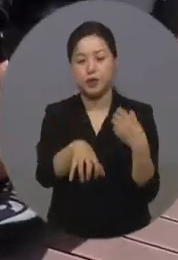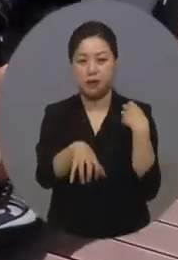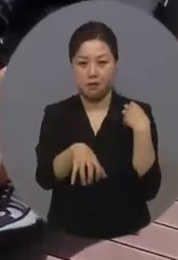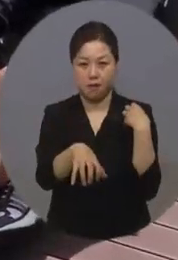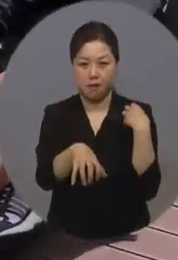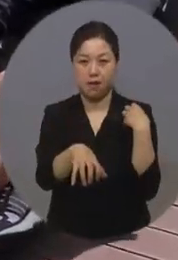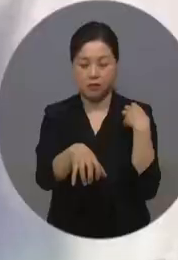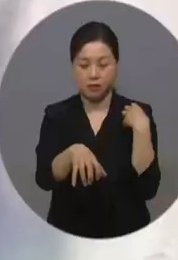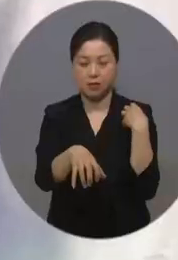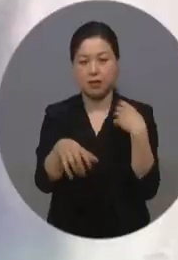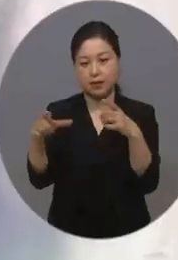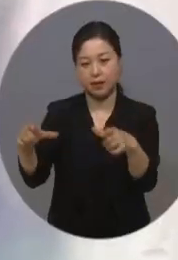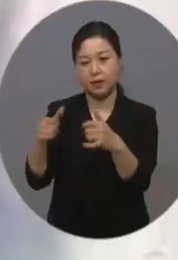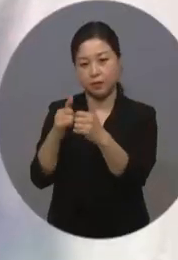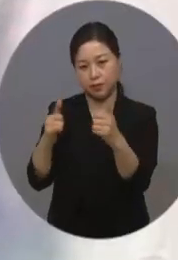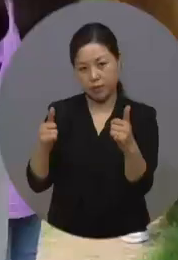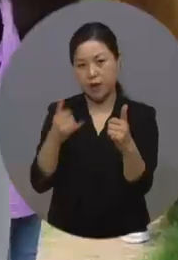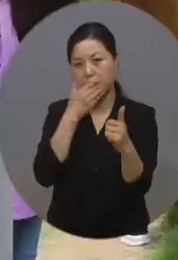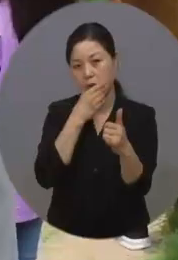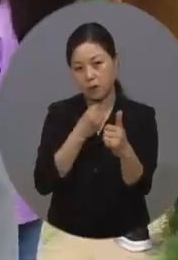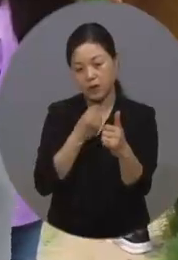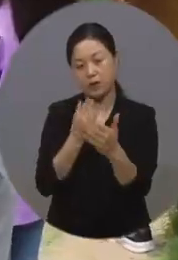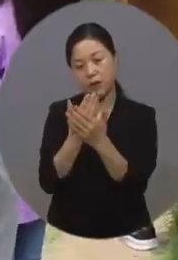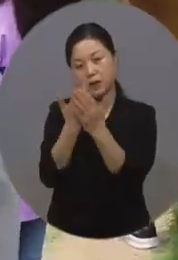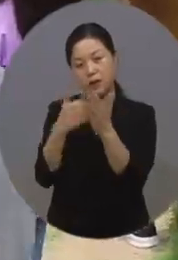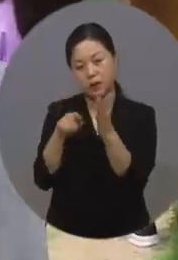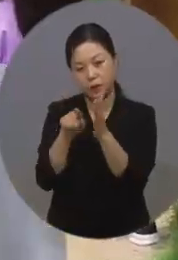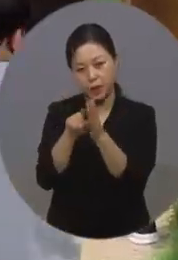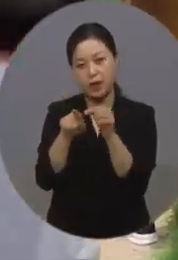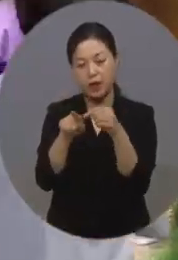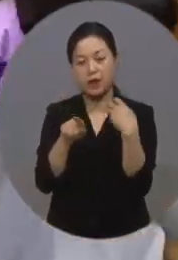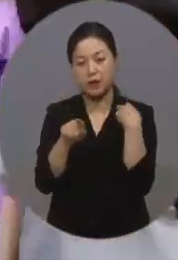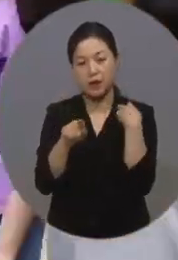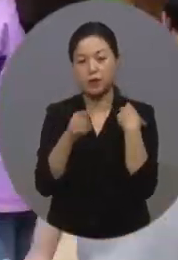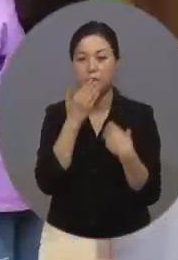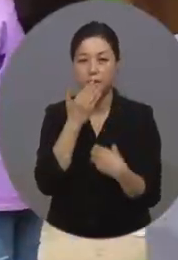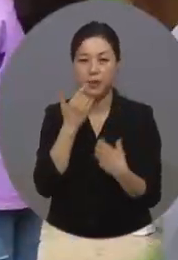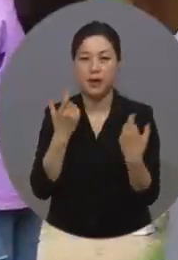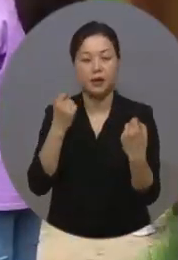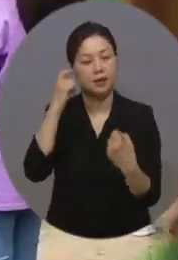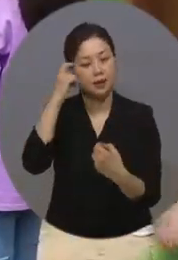향상도 이바지했습니다. 복지TV 뉴스 이영춘입니다.